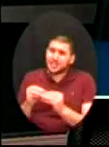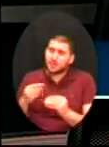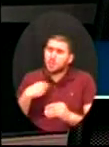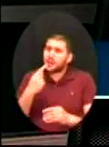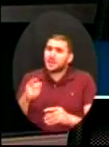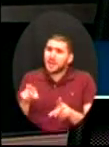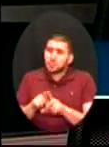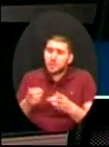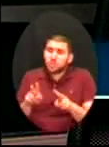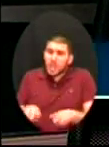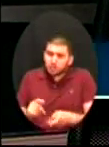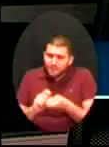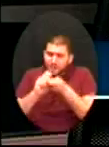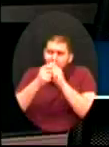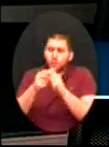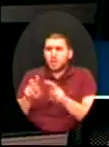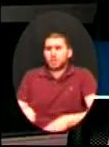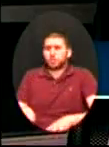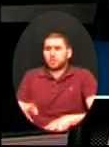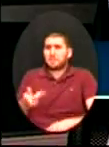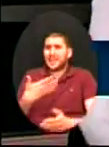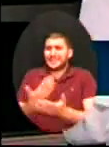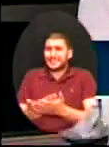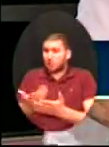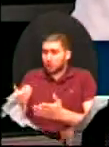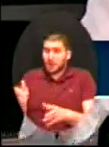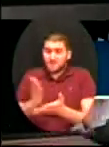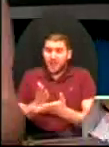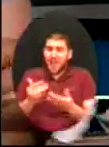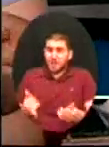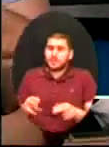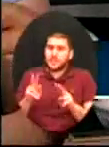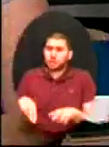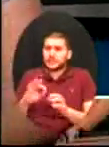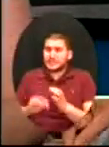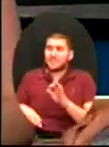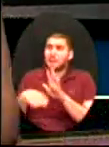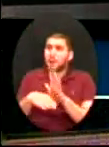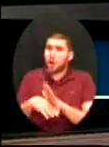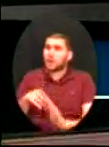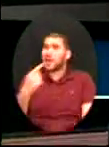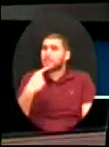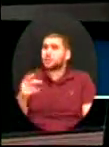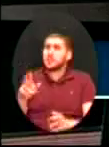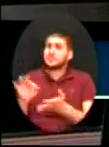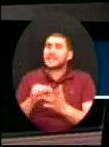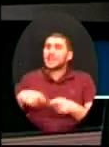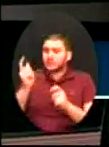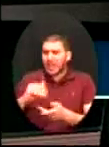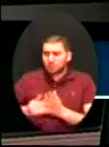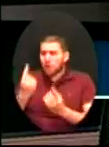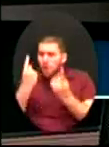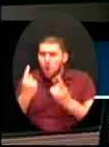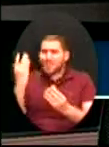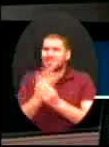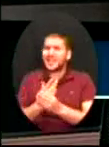את הקיים ותעשו איתו משהו. מה עשינו בדבר הזה? כבר היום יש סעיף בחוק, כמו שהיא אמרה, שמשרד החינוך צריך לאשר כל תיק